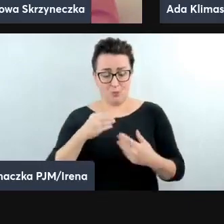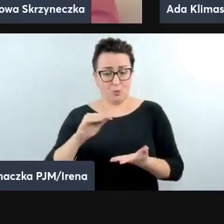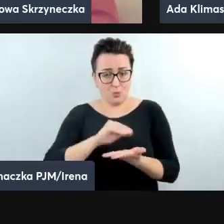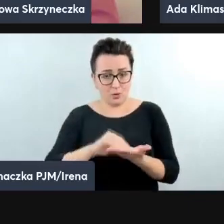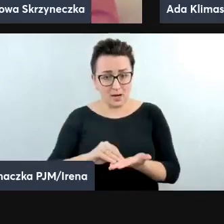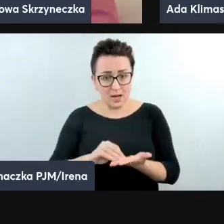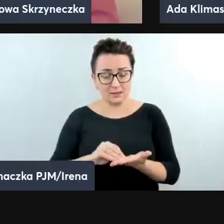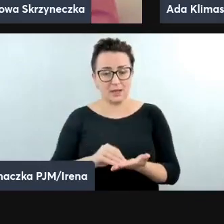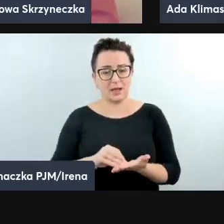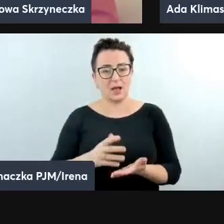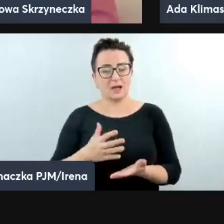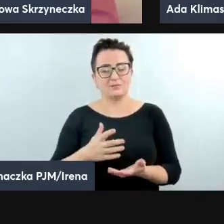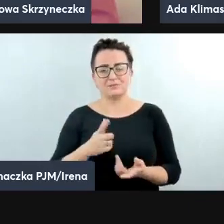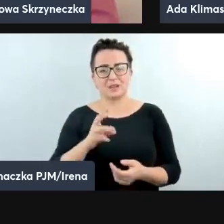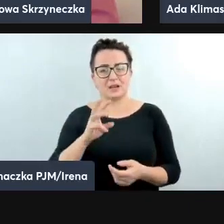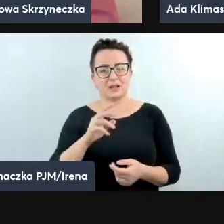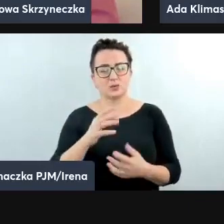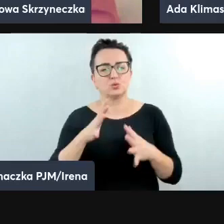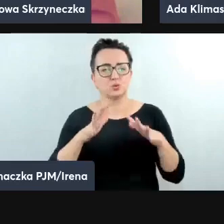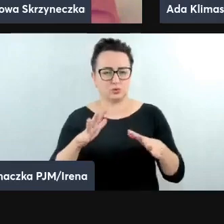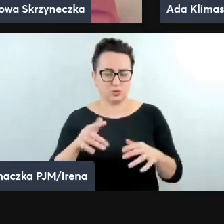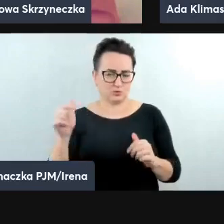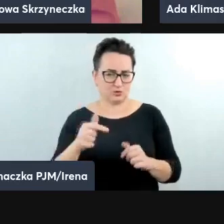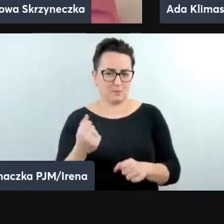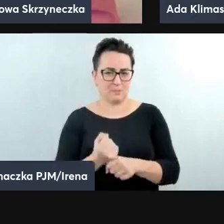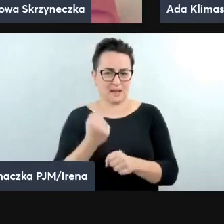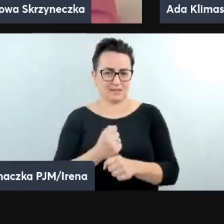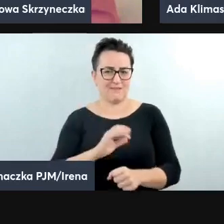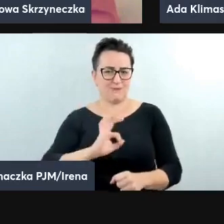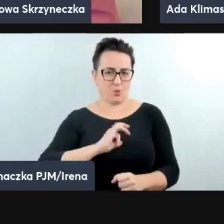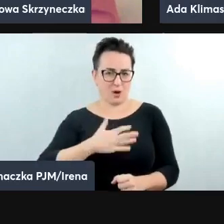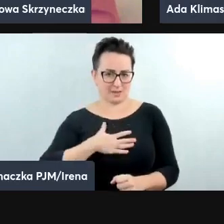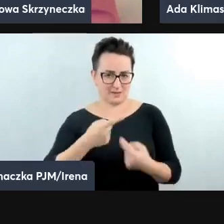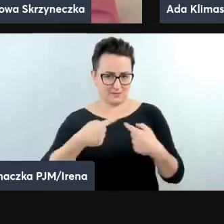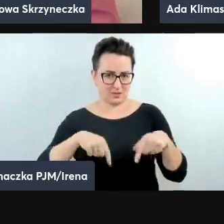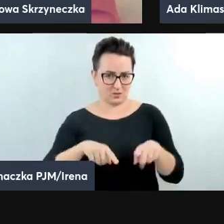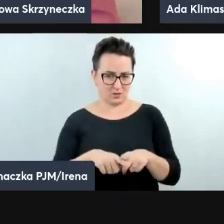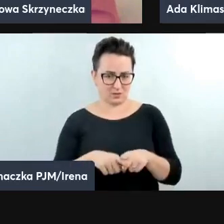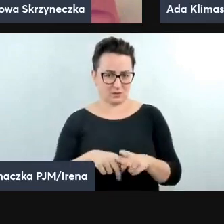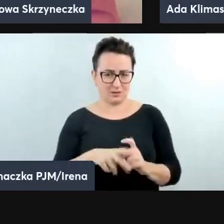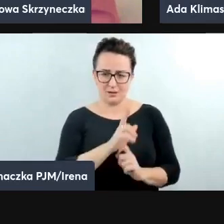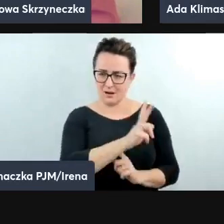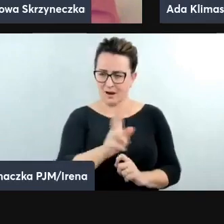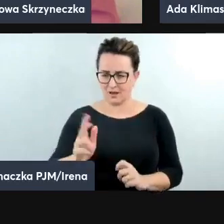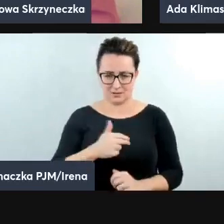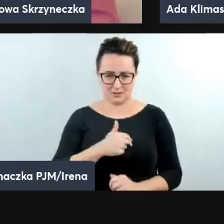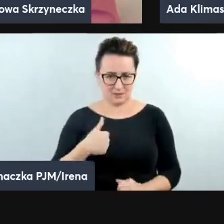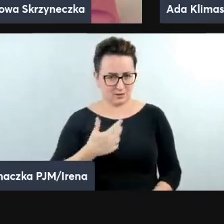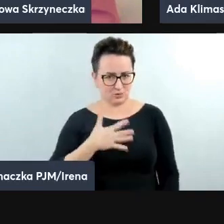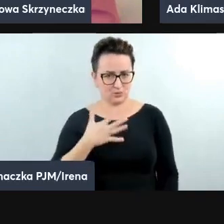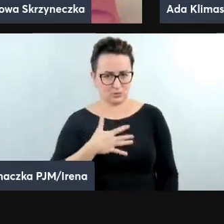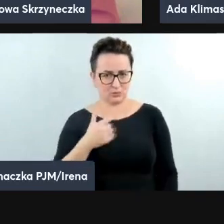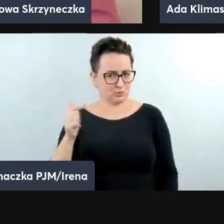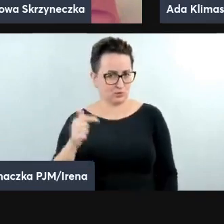pracy do wykonania własnej, wśród nas wszystkich mam takie poczucie. Ale to się dzieje. To się dzieje, ja to widzę, ja to